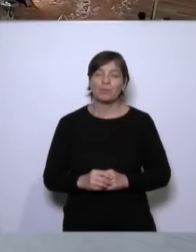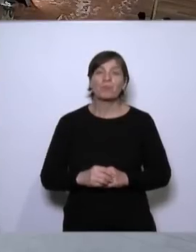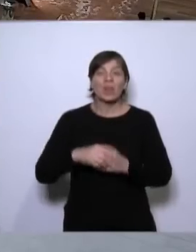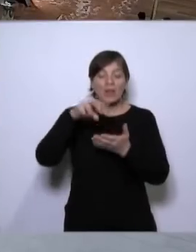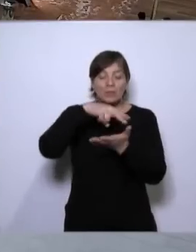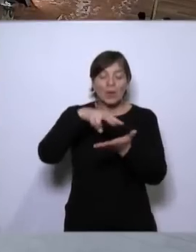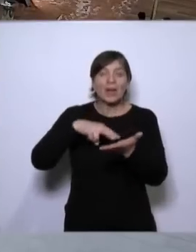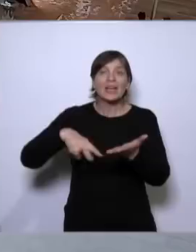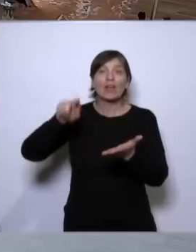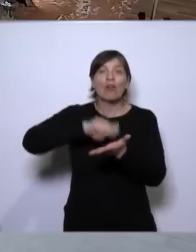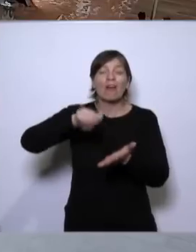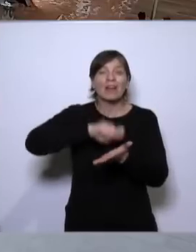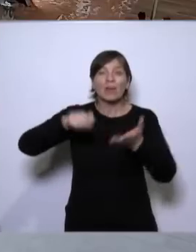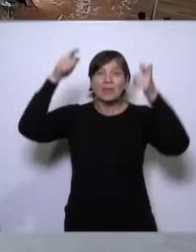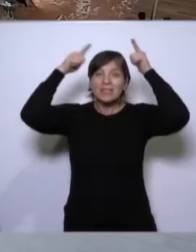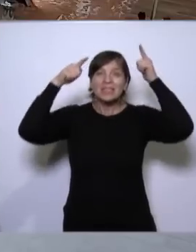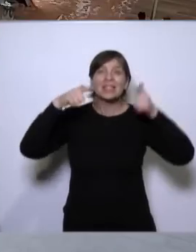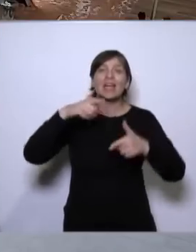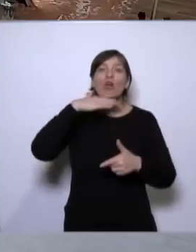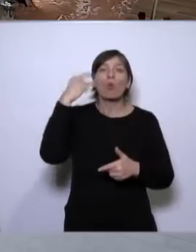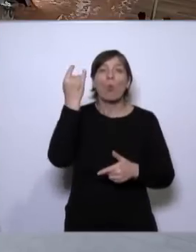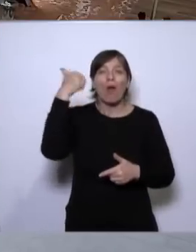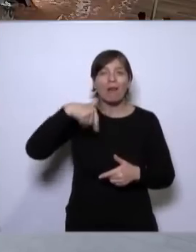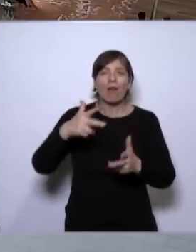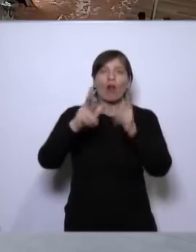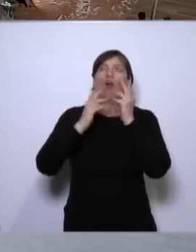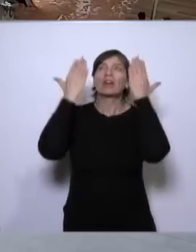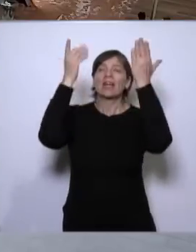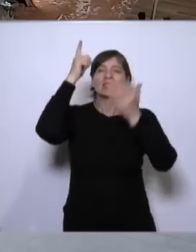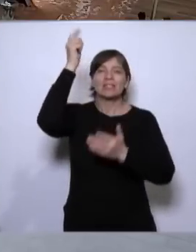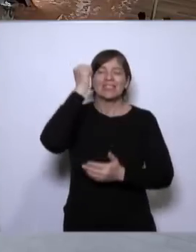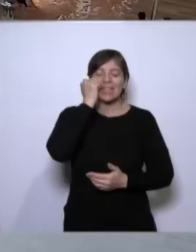에반헬리오 데 누에스트로 세뇨르 예수 크리스토 세군 산 후앙.